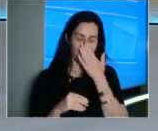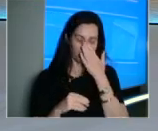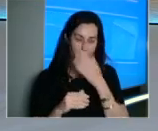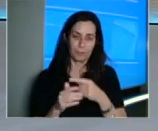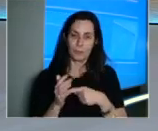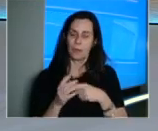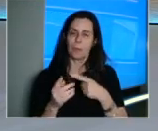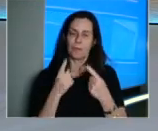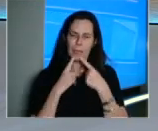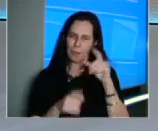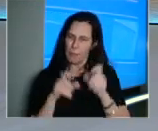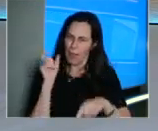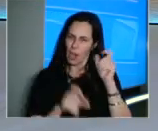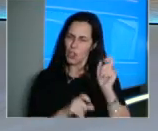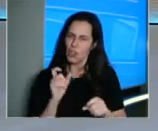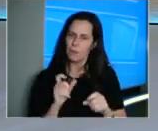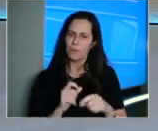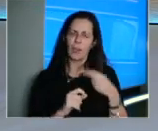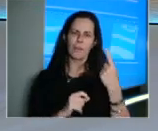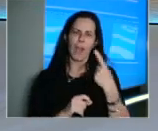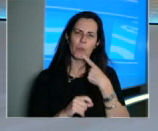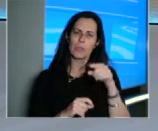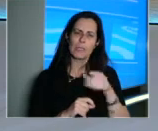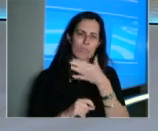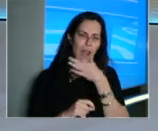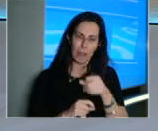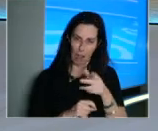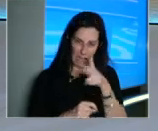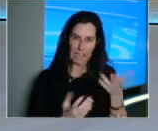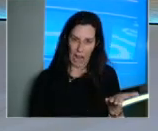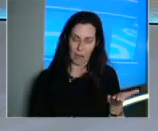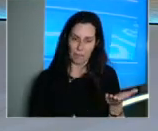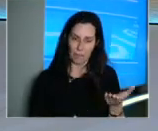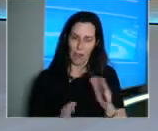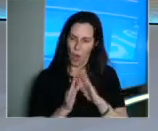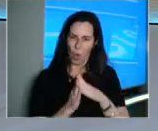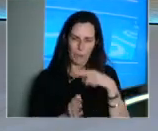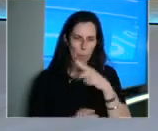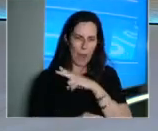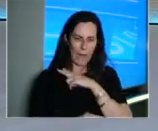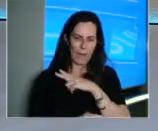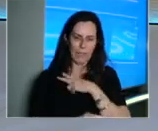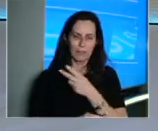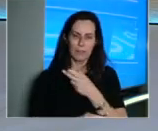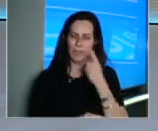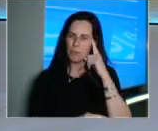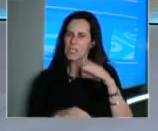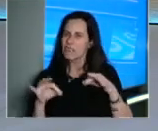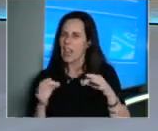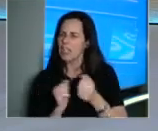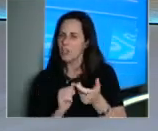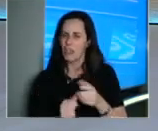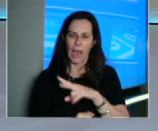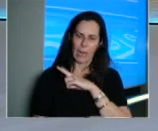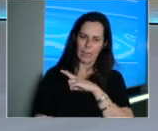שם דו-שיח בין האנשים, ואחד מהם אומר, זה יפה ככה לצלם, כלומר לא בעברית, הכל נעשה באנגלית. אני לא יודע אם בספרדית או בסעודית. זה